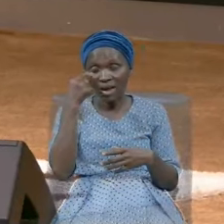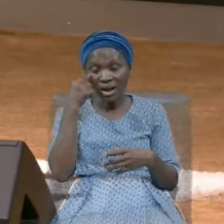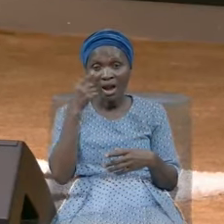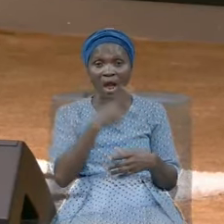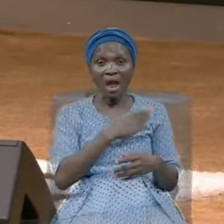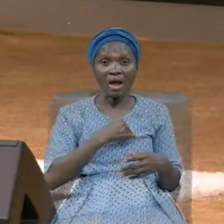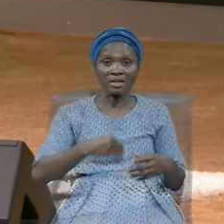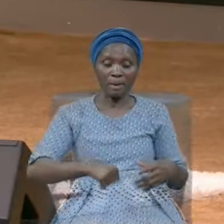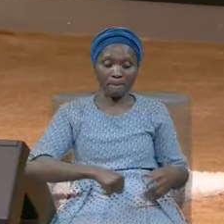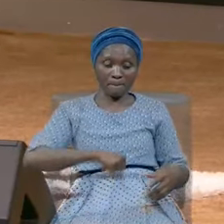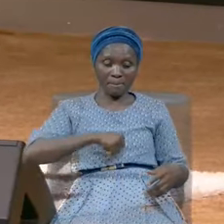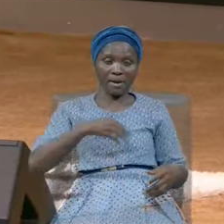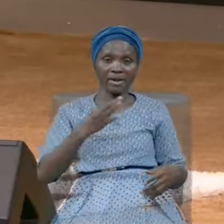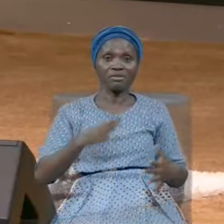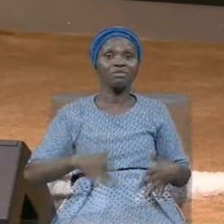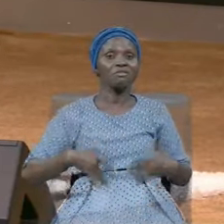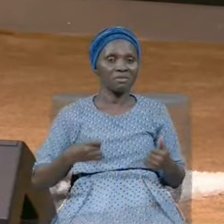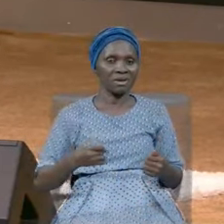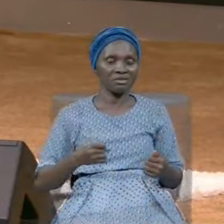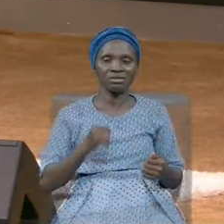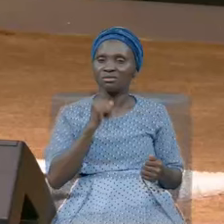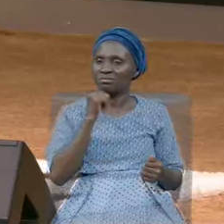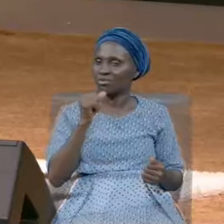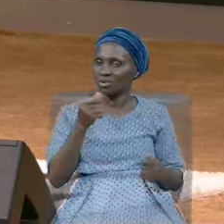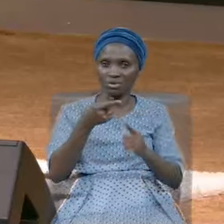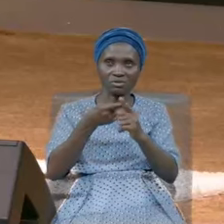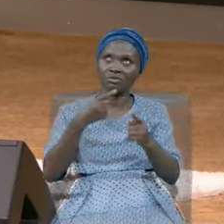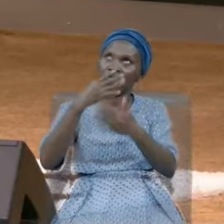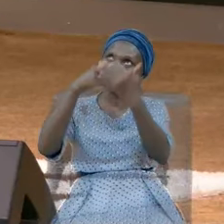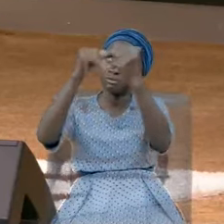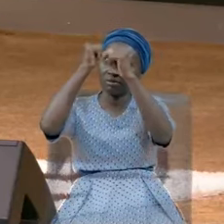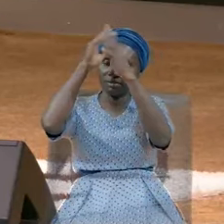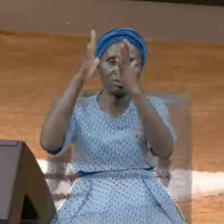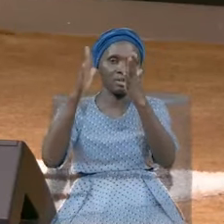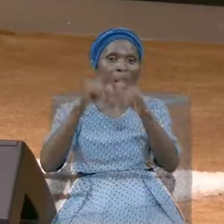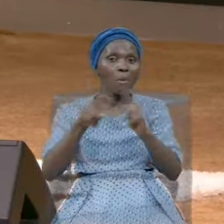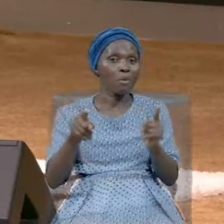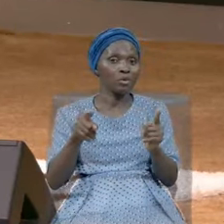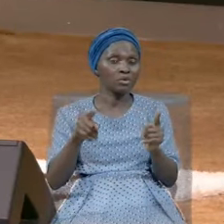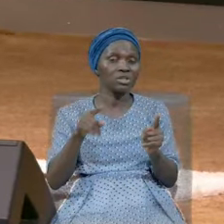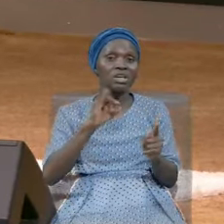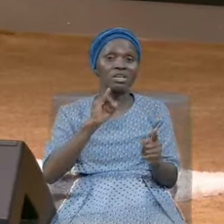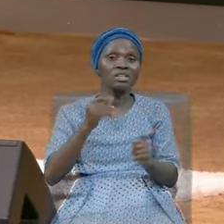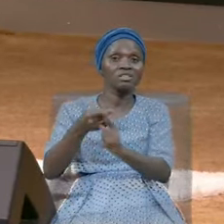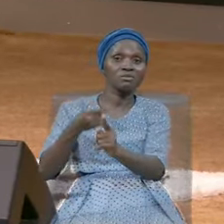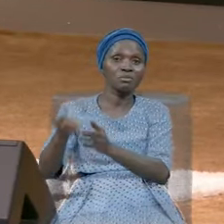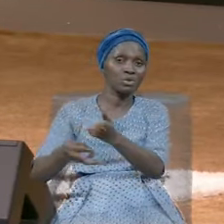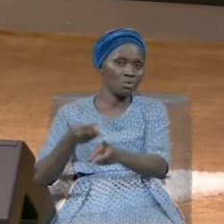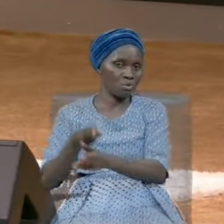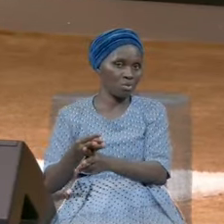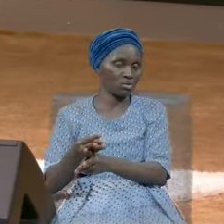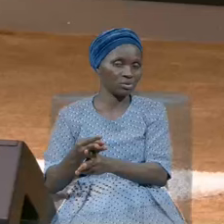et l'orgueil de la vie, ne vient point du Père, mais vient du